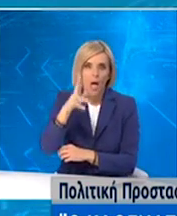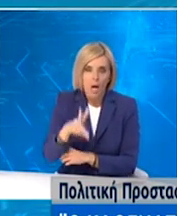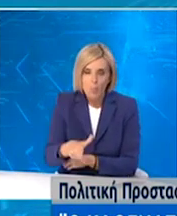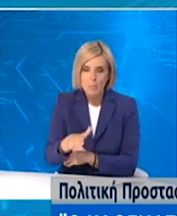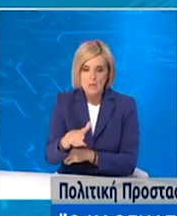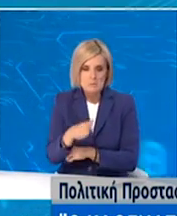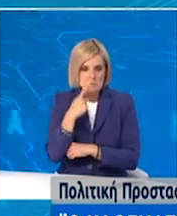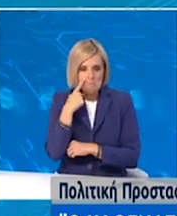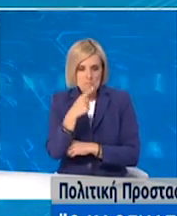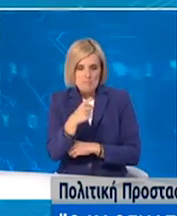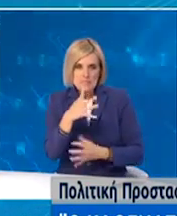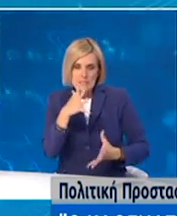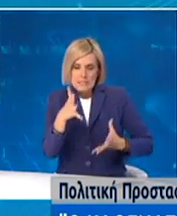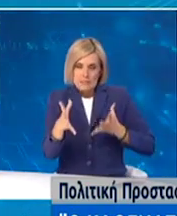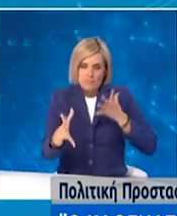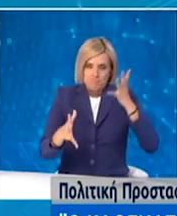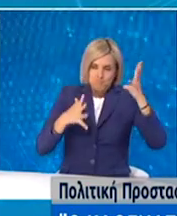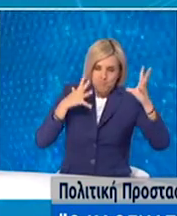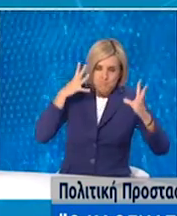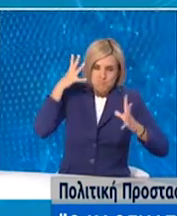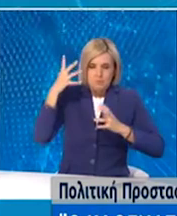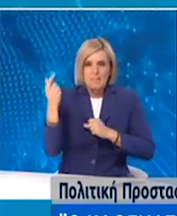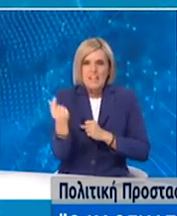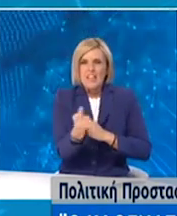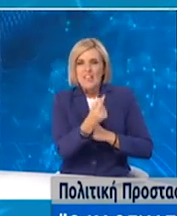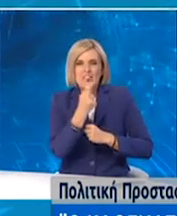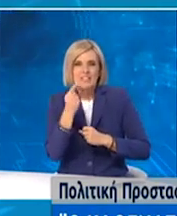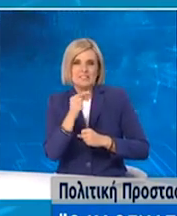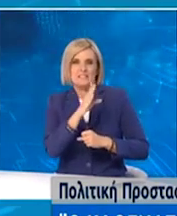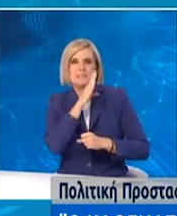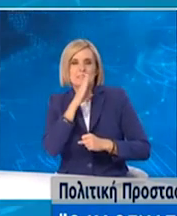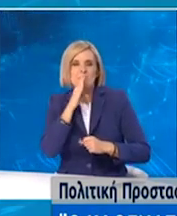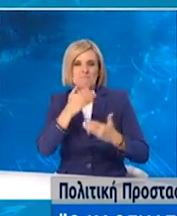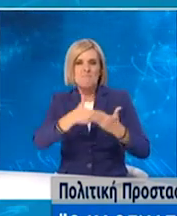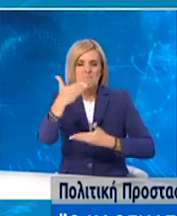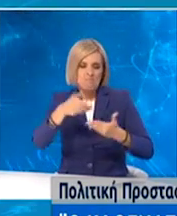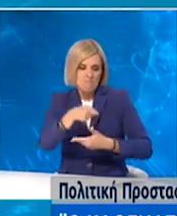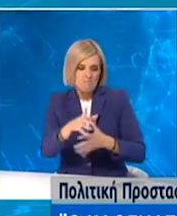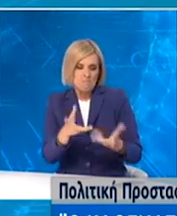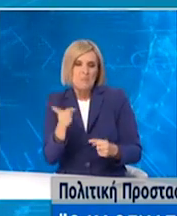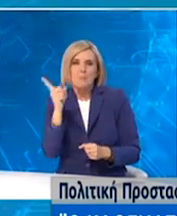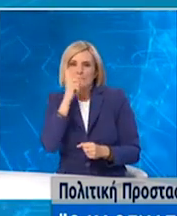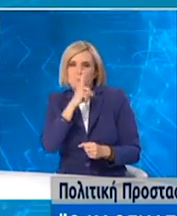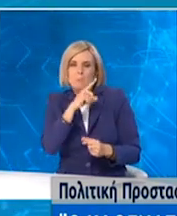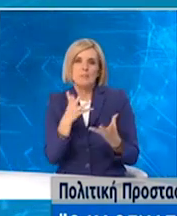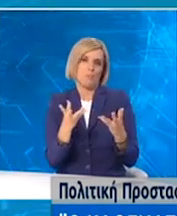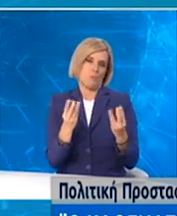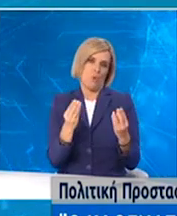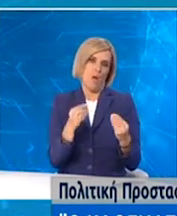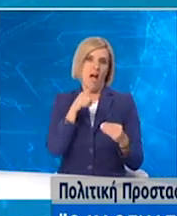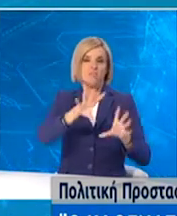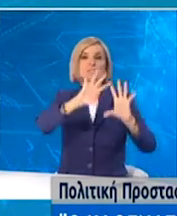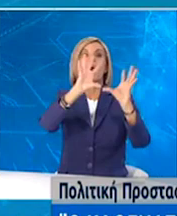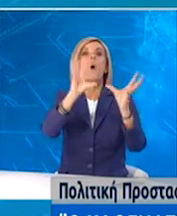διαμορφώνεται ένα κλίμα και να υπάρχουν κάποιες ειδήσεις οι οποίες δεν είναι μόνο αβάσιμες, είναι και ψευδείς. Όλο